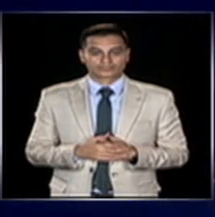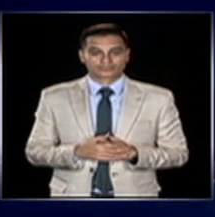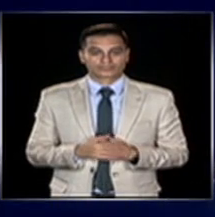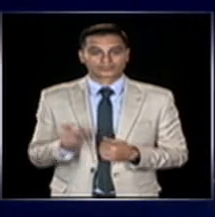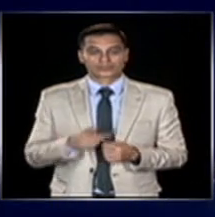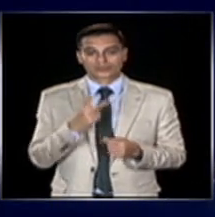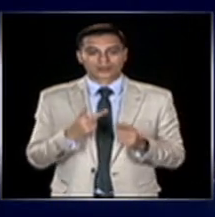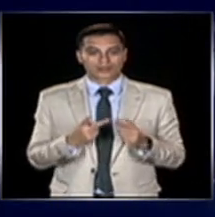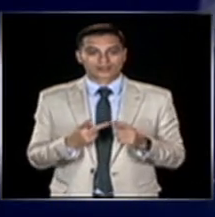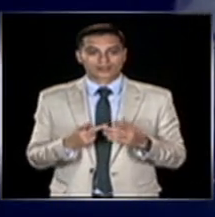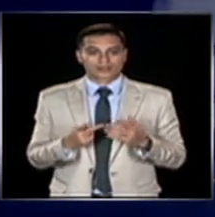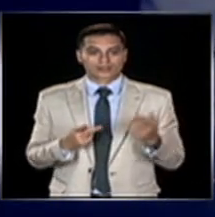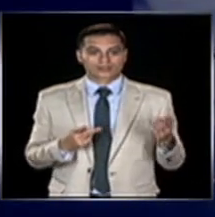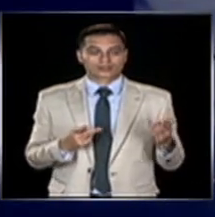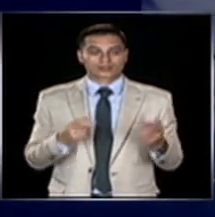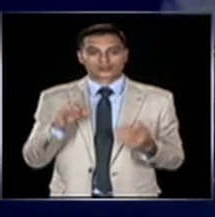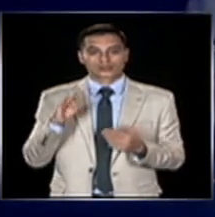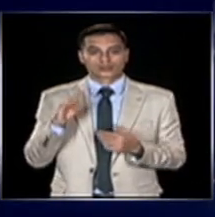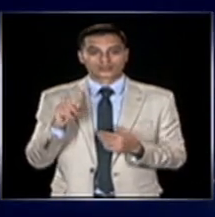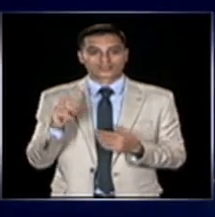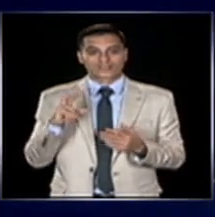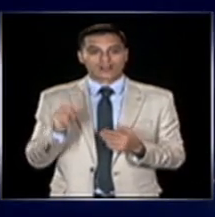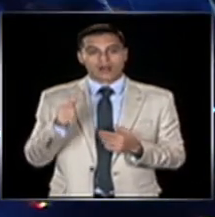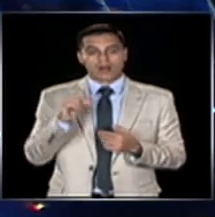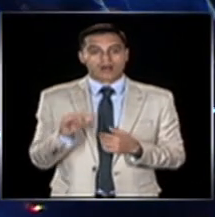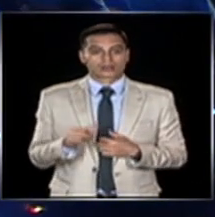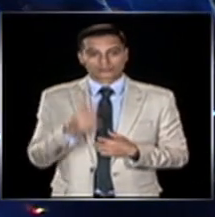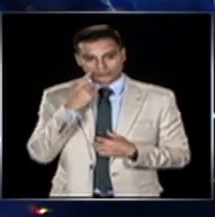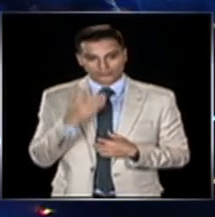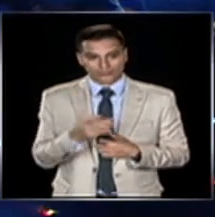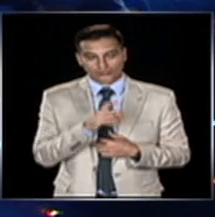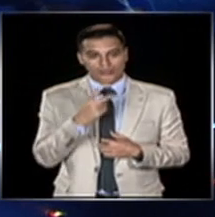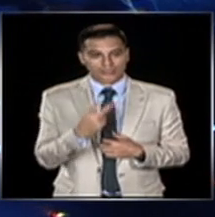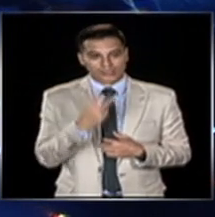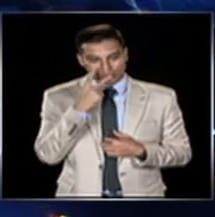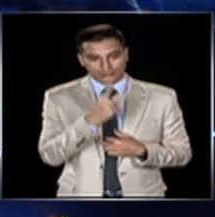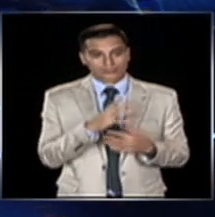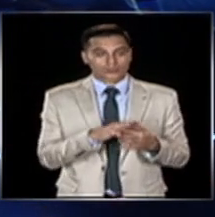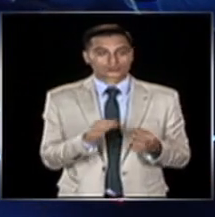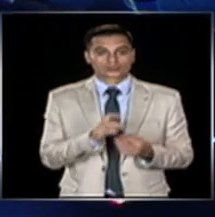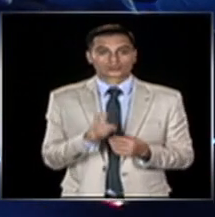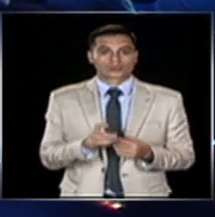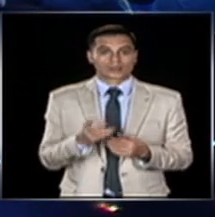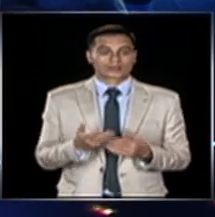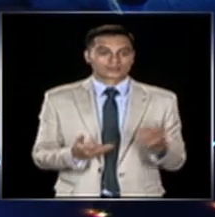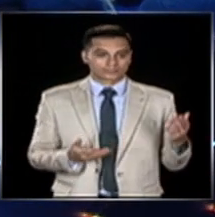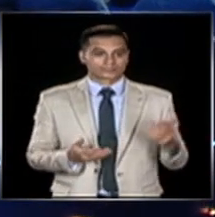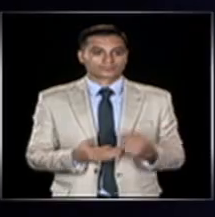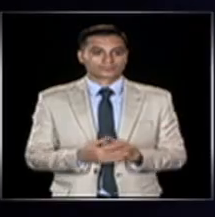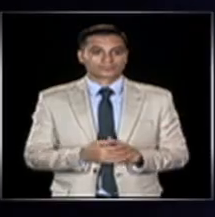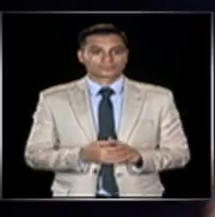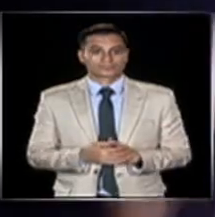سؤال الثاني يوسف القاضي، تفضل يا يوسف. سؤال الثاني وحنشوف موضوع السؤال